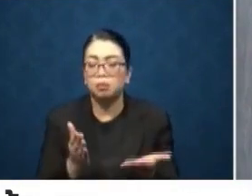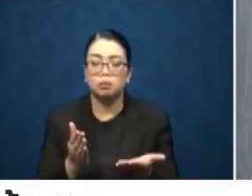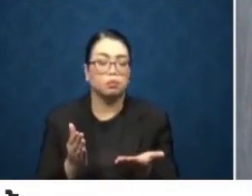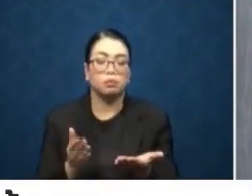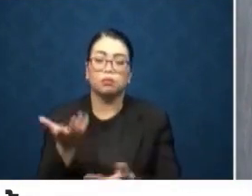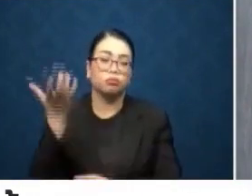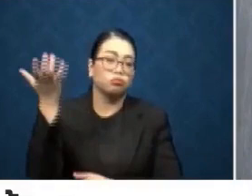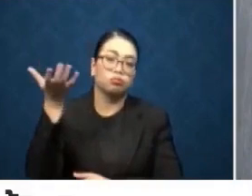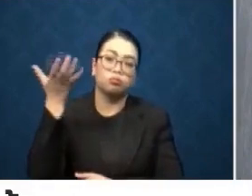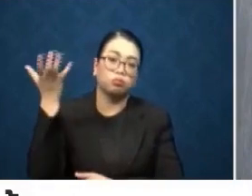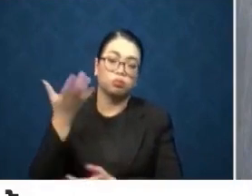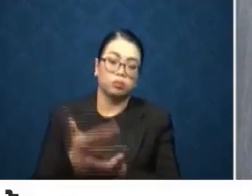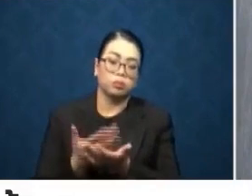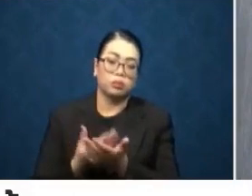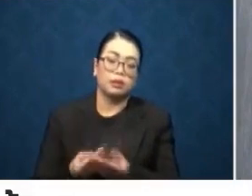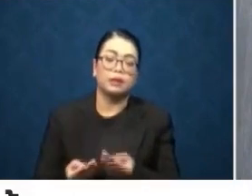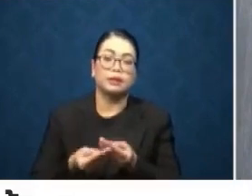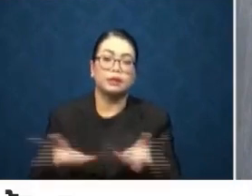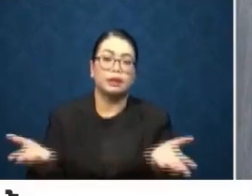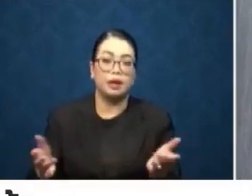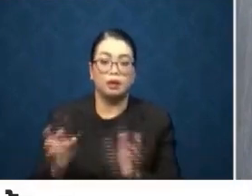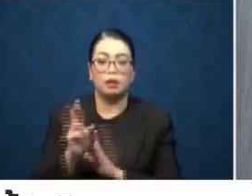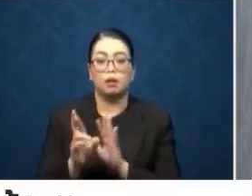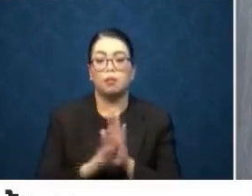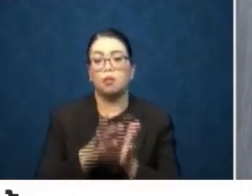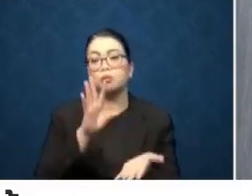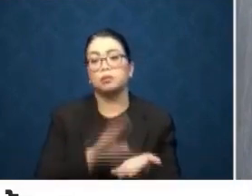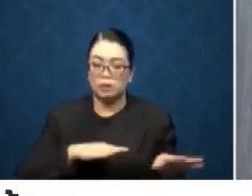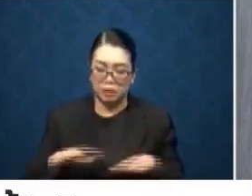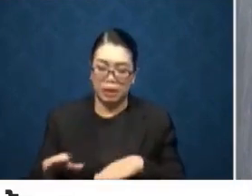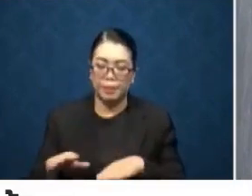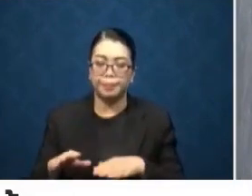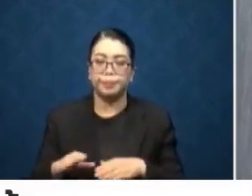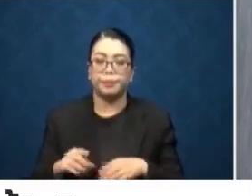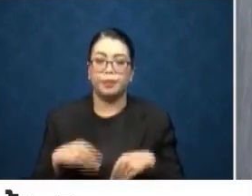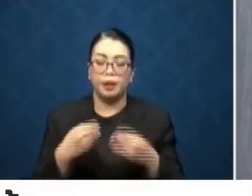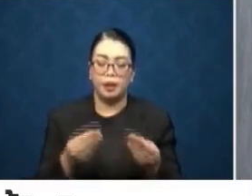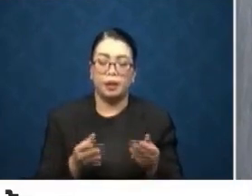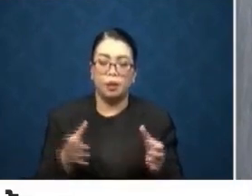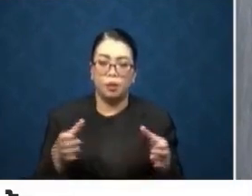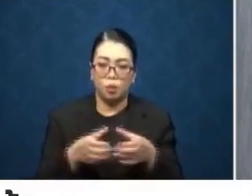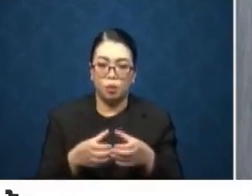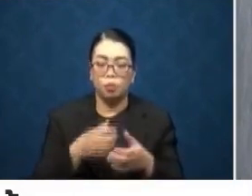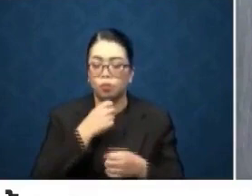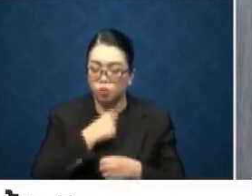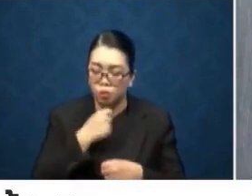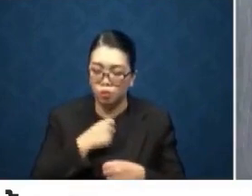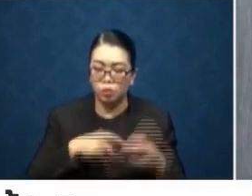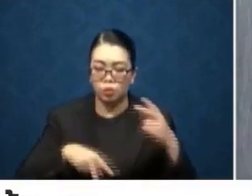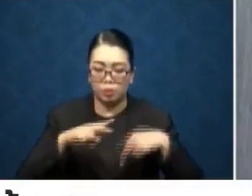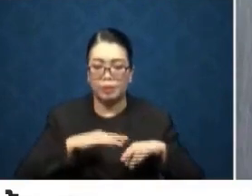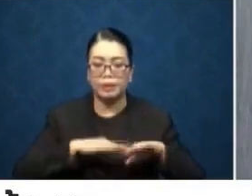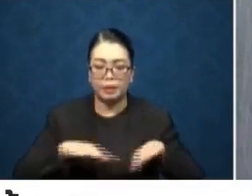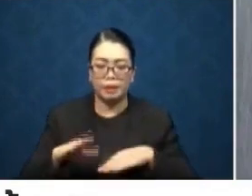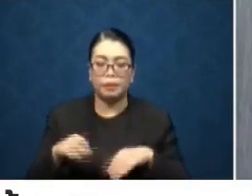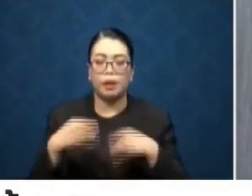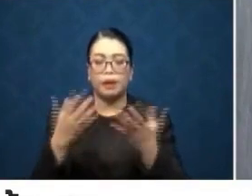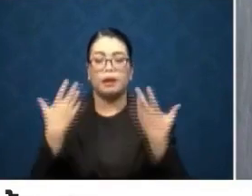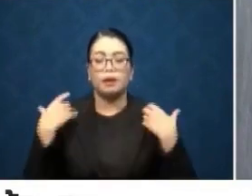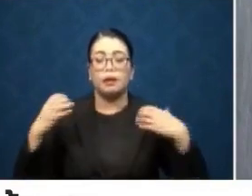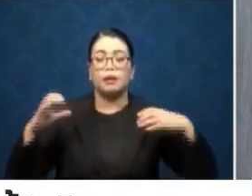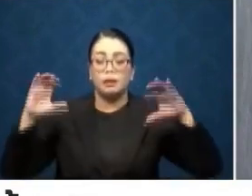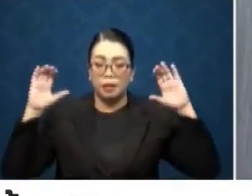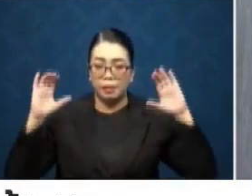เศรษฐกิจด้วยการแจกเงินดังกล่าวเข้าระบบเป็นการคาดหวังเกินจริงผมขอวิงวอนท่านนายกและรัฐบาลถอยในเรื่องนี้และนำไป